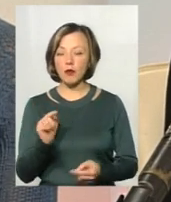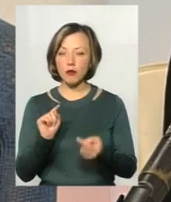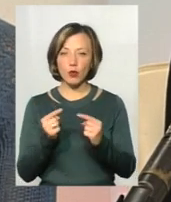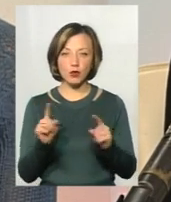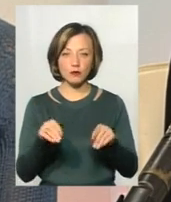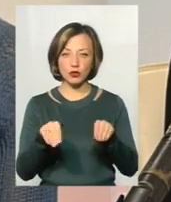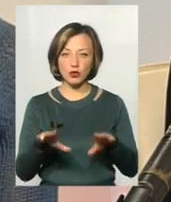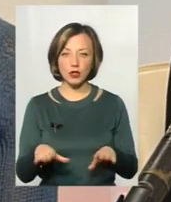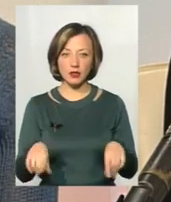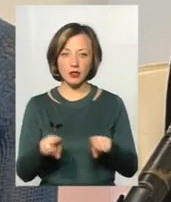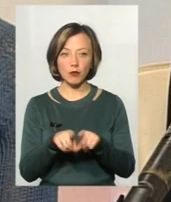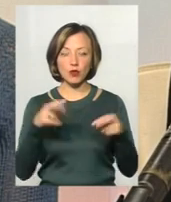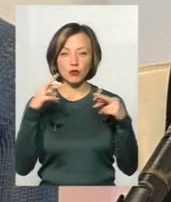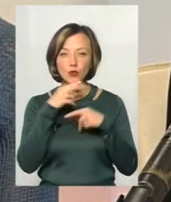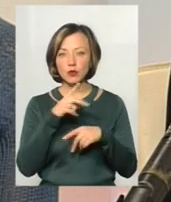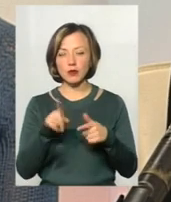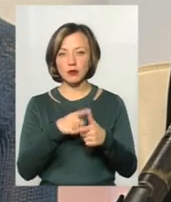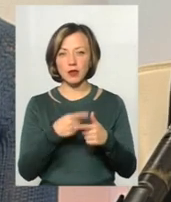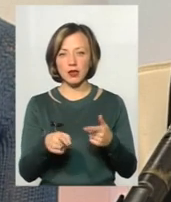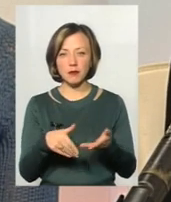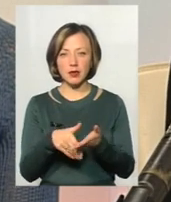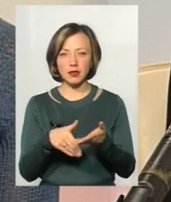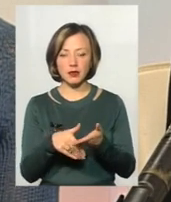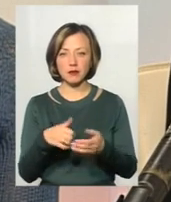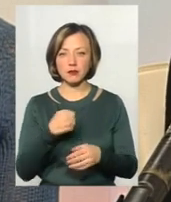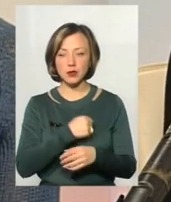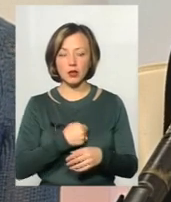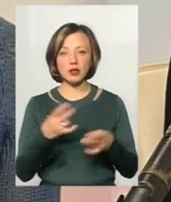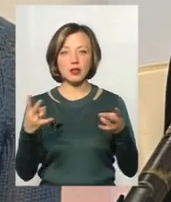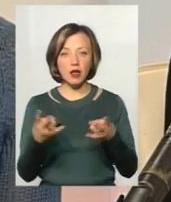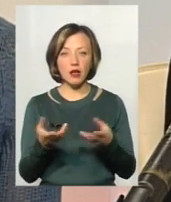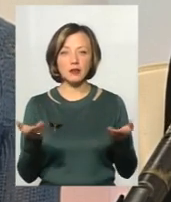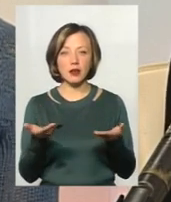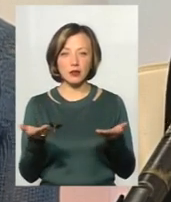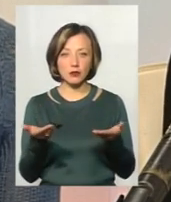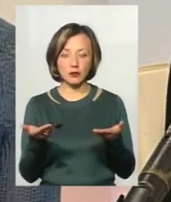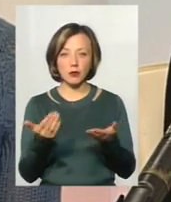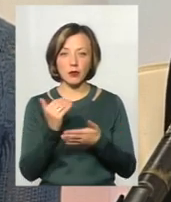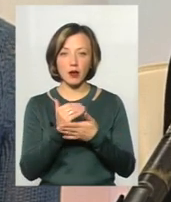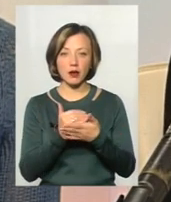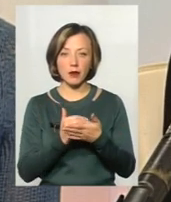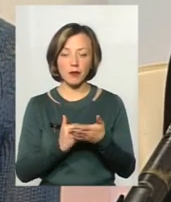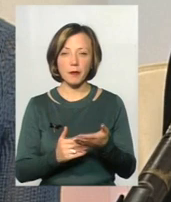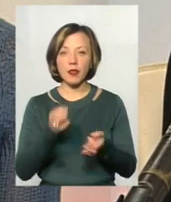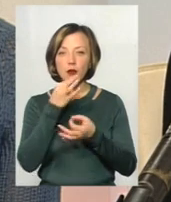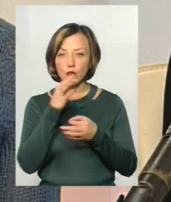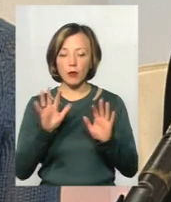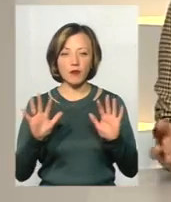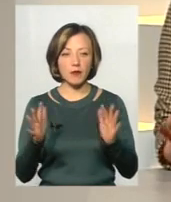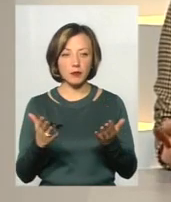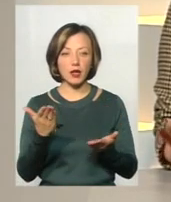чтобы решать вот таким вот отруєнням или такими методами. Значит, надо как-то иметь какую-то программу. Але в будь-якому випадку,